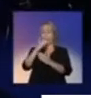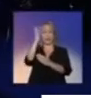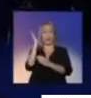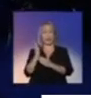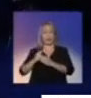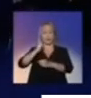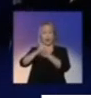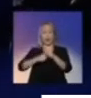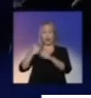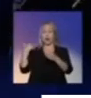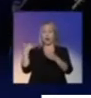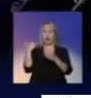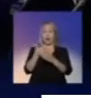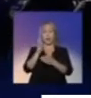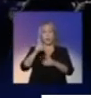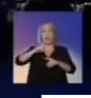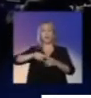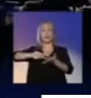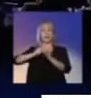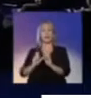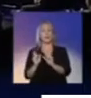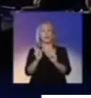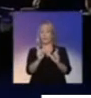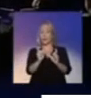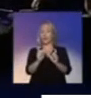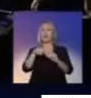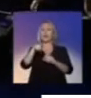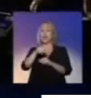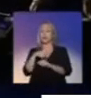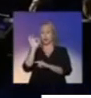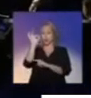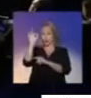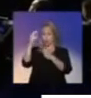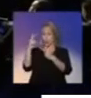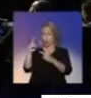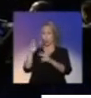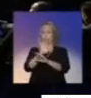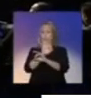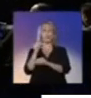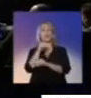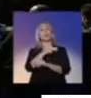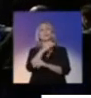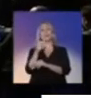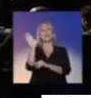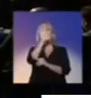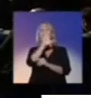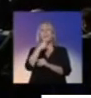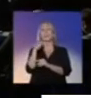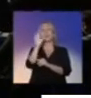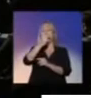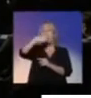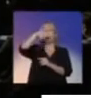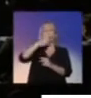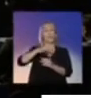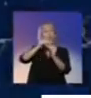με το υποτιθέμενο σχέδιο διάσωσης της ΔΕΗ, το πολυσυζητημένο, το